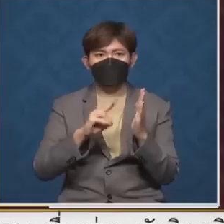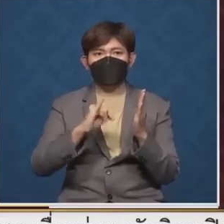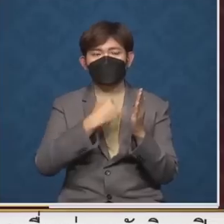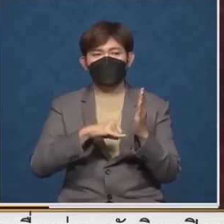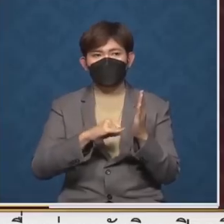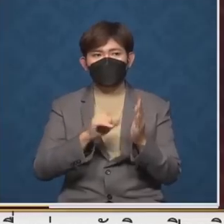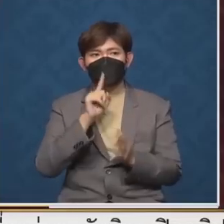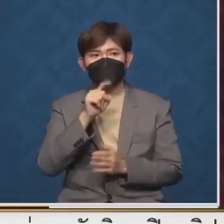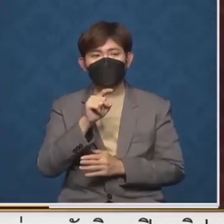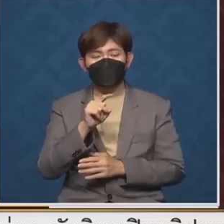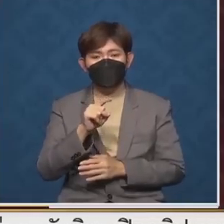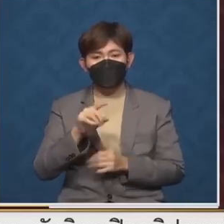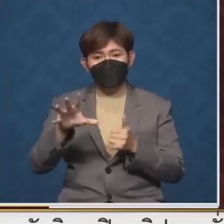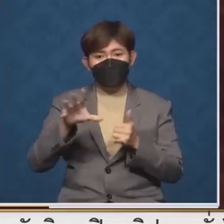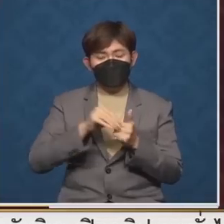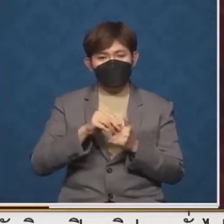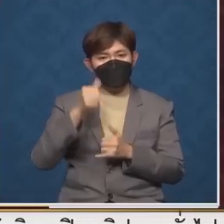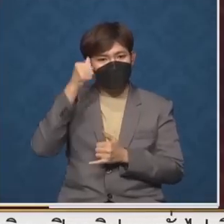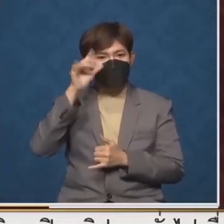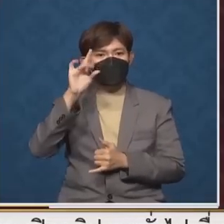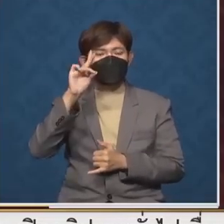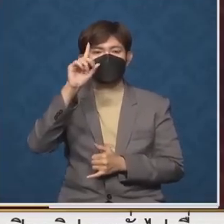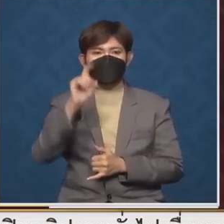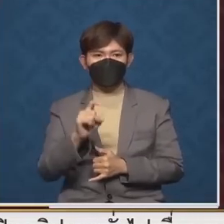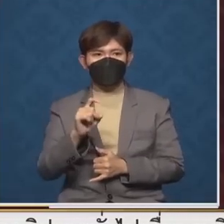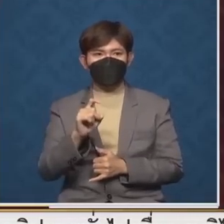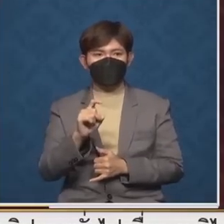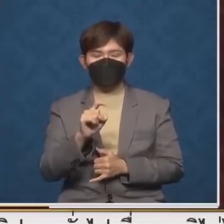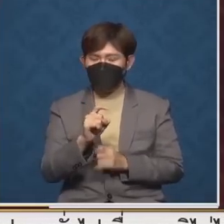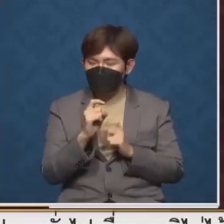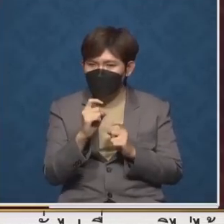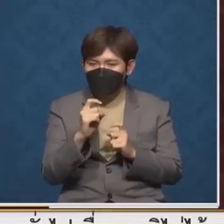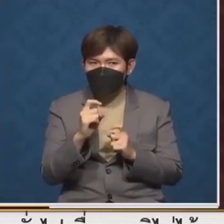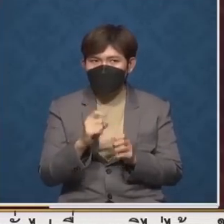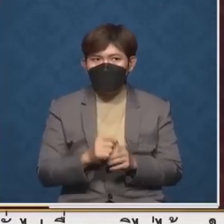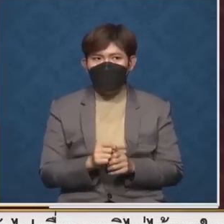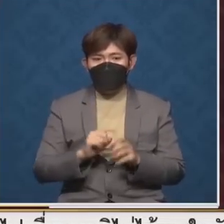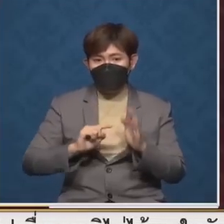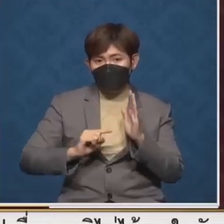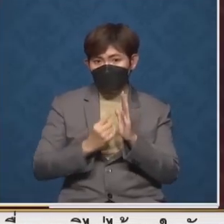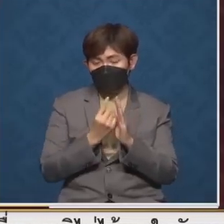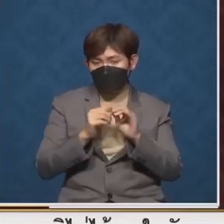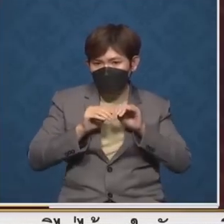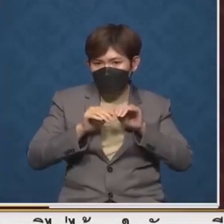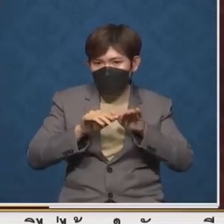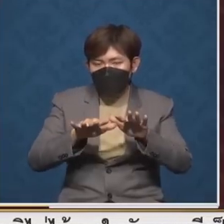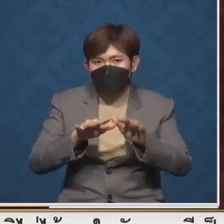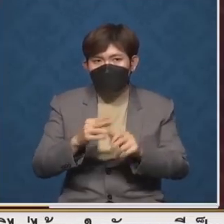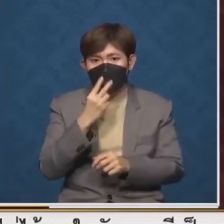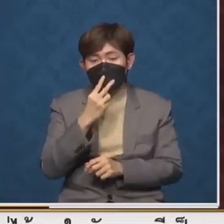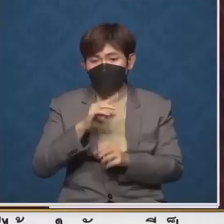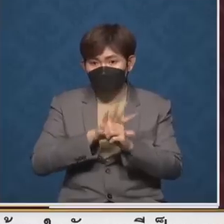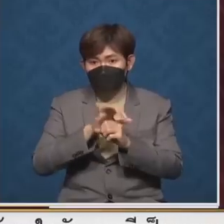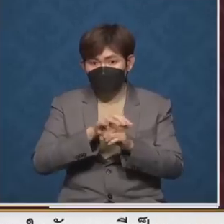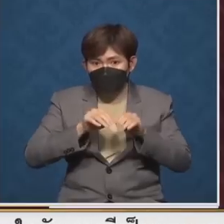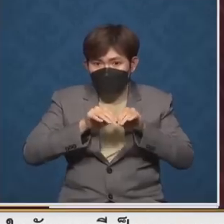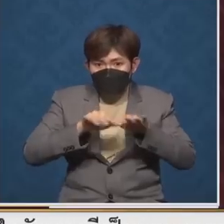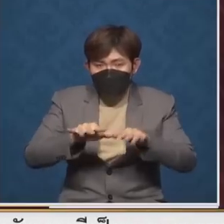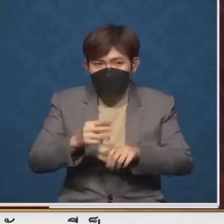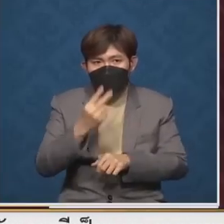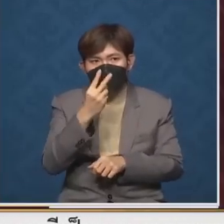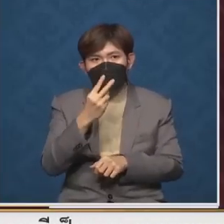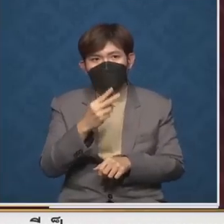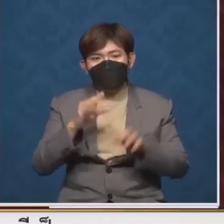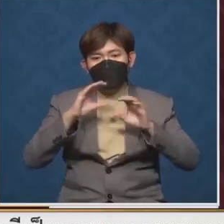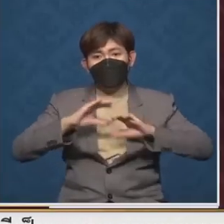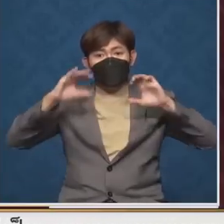ดีไม่ดี 7 วันตายท่านไปดูแผ่นต่อไปเริ่มเข้ามาละบาทพอจับได้วามีโวิละบาทจริๆดูเหื